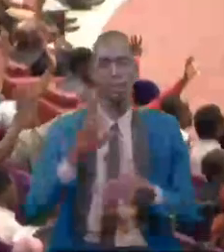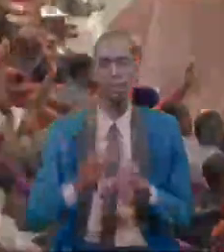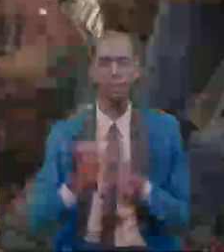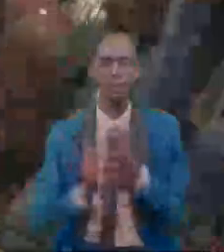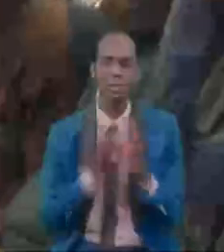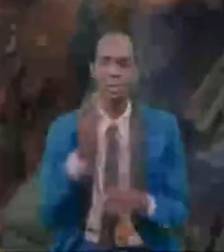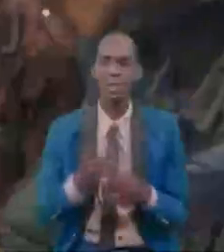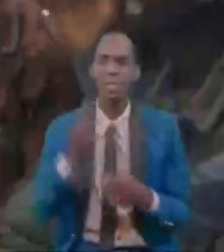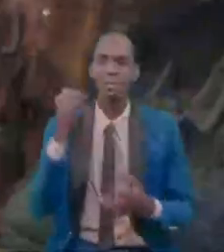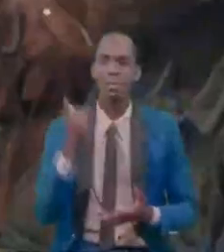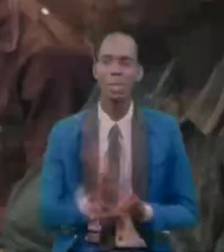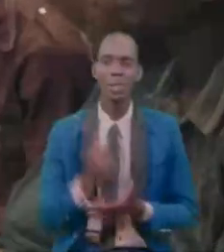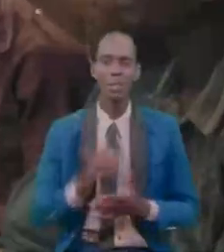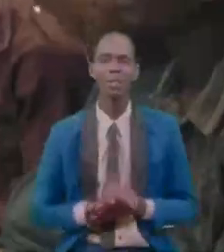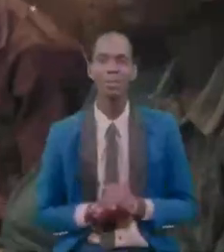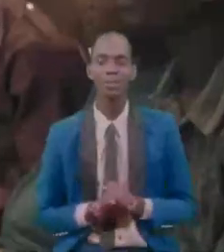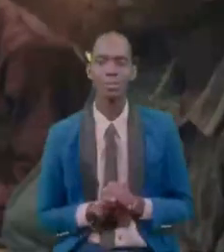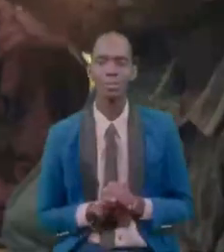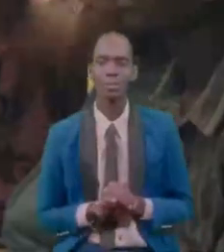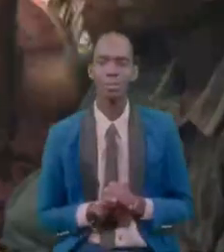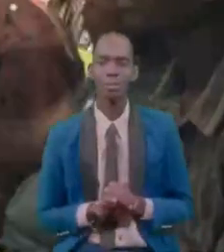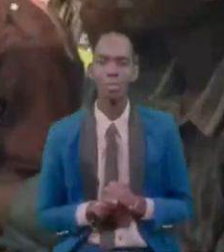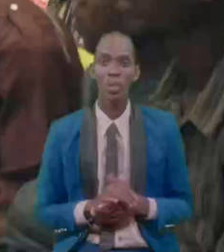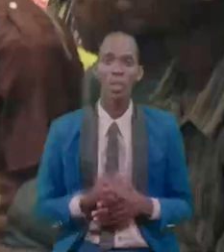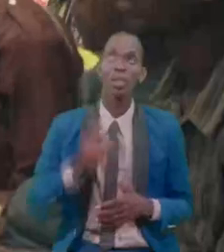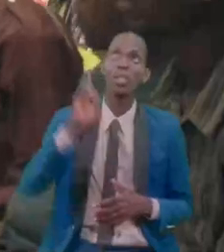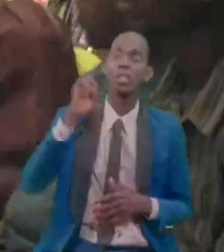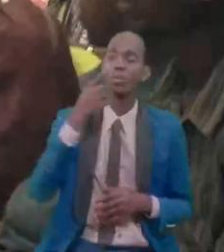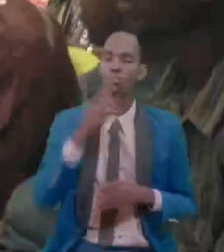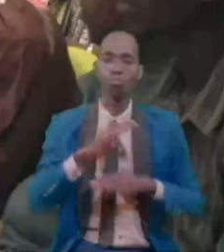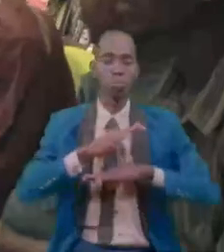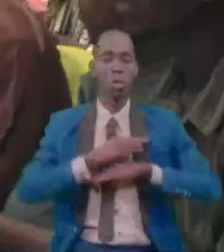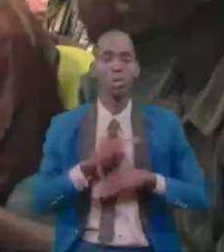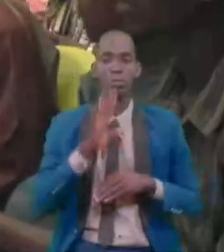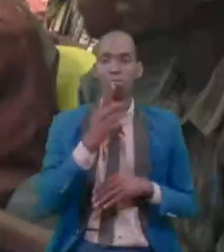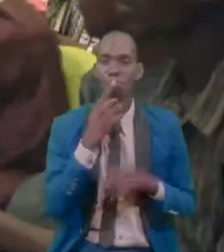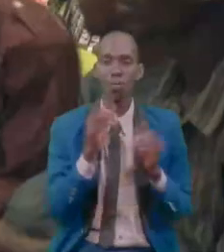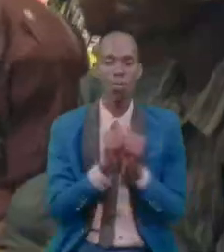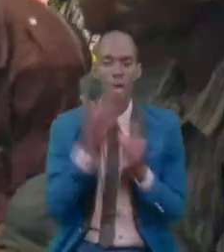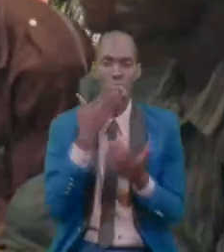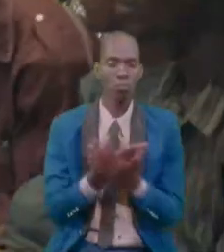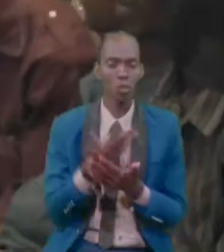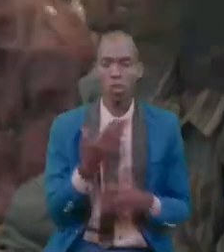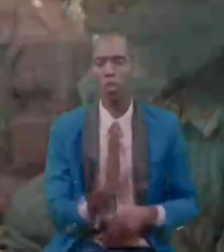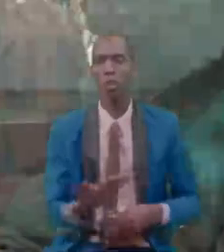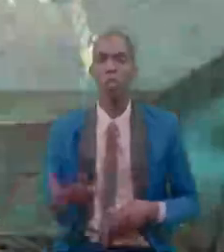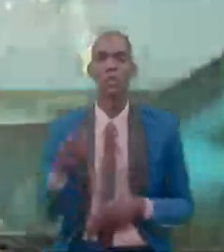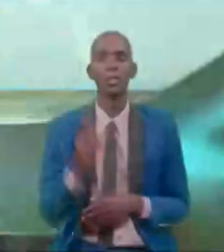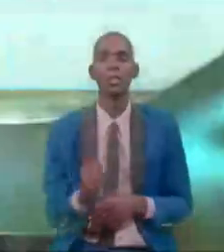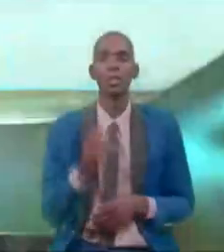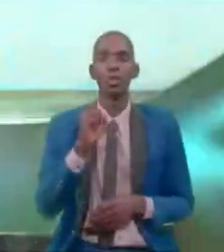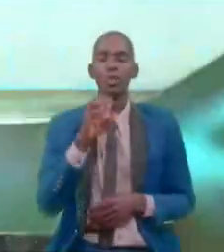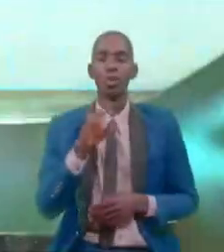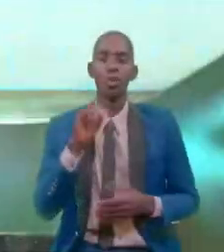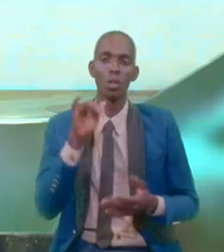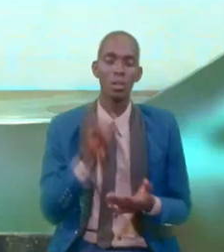Vous avez tout cela au nom de Jésus-Christ. C'est lui qui rassasie de bien ta vieillesse,